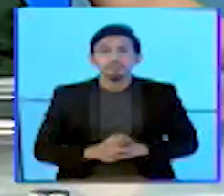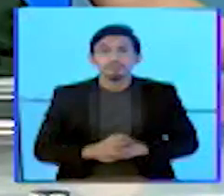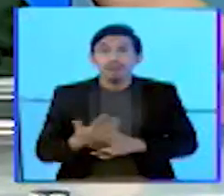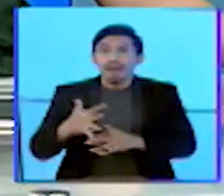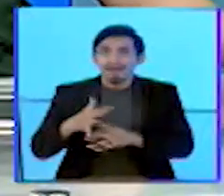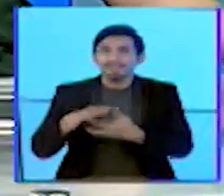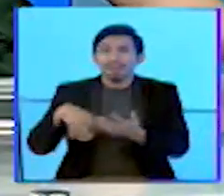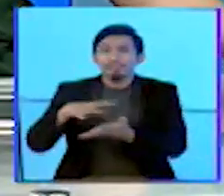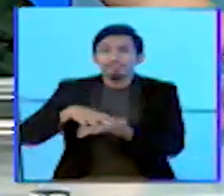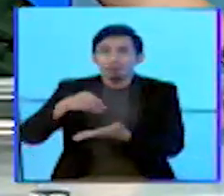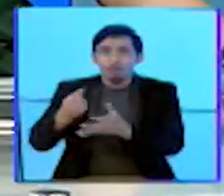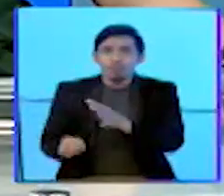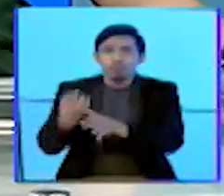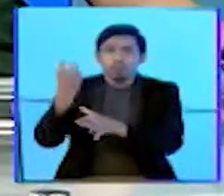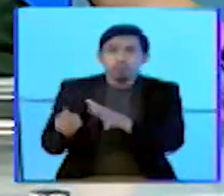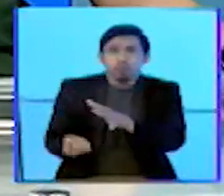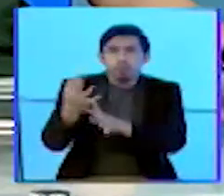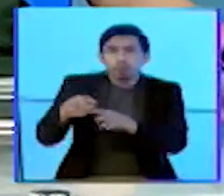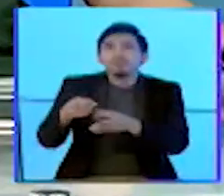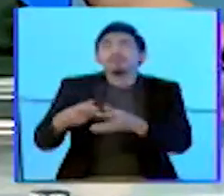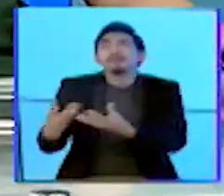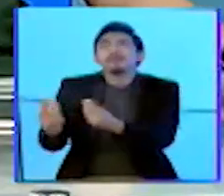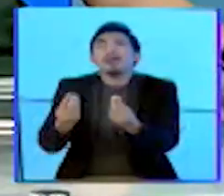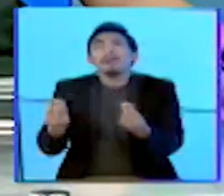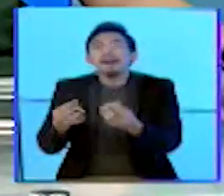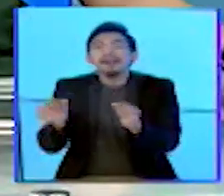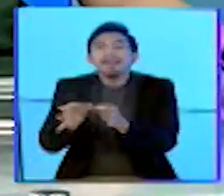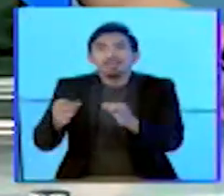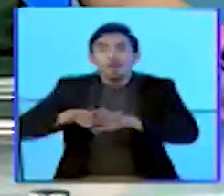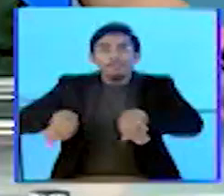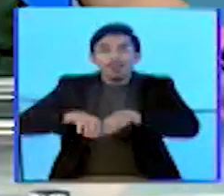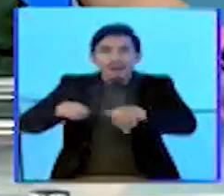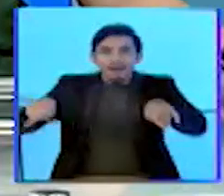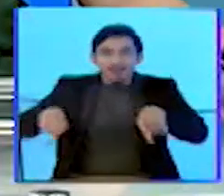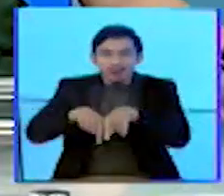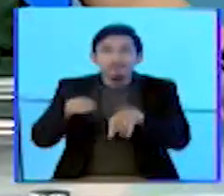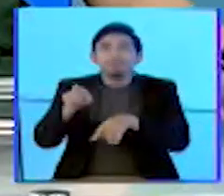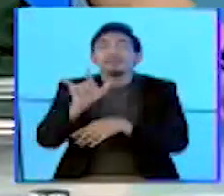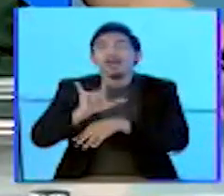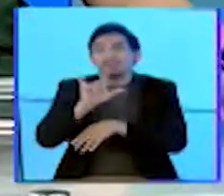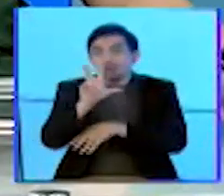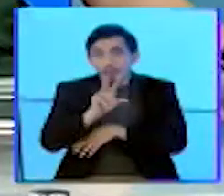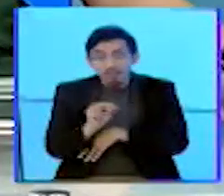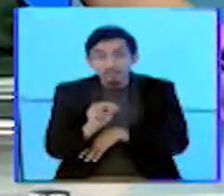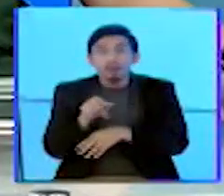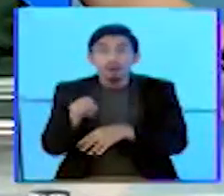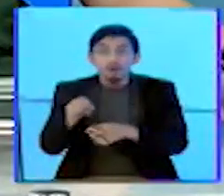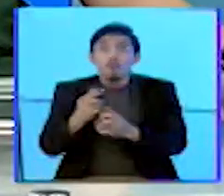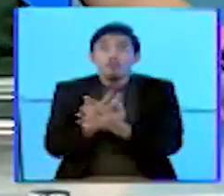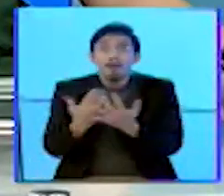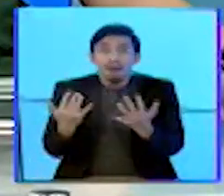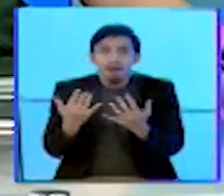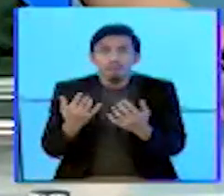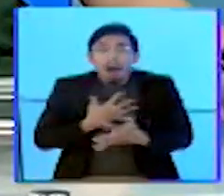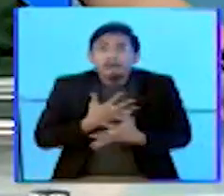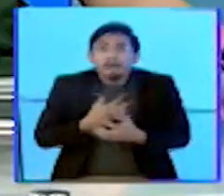Hai Bisa semburan air bercampur lumpur keluar dari pekarangan tempat kolam renang wilayah kranggan-bekasi coba Rat kejar ini sempat membuat panik warga